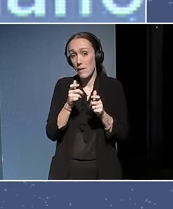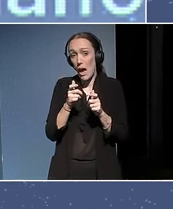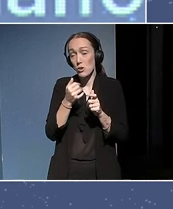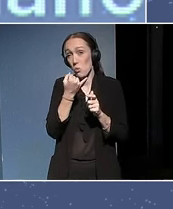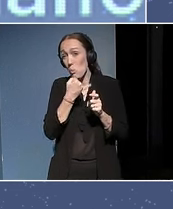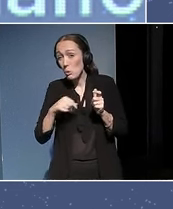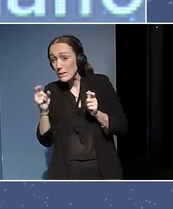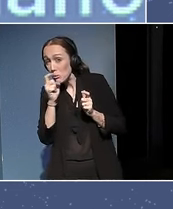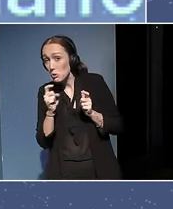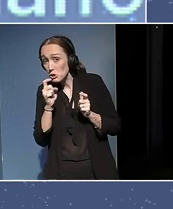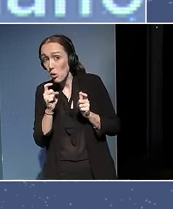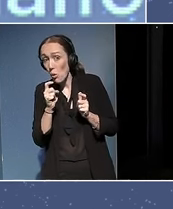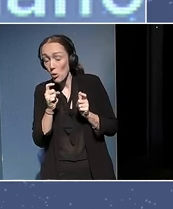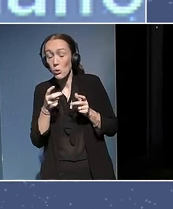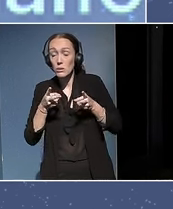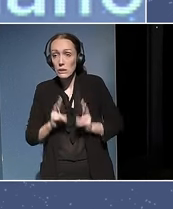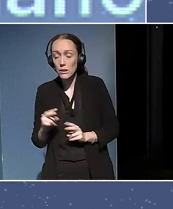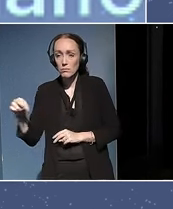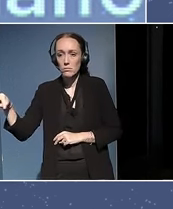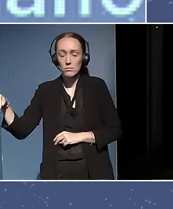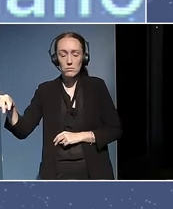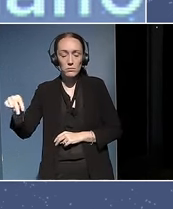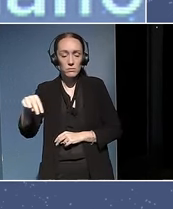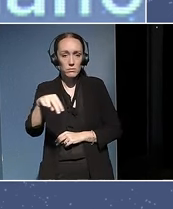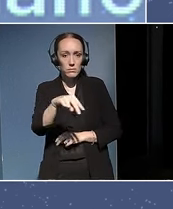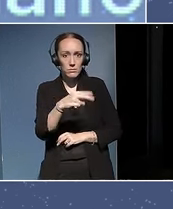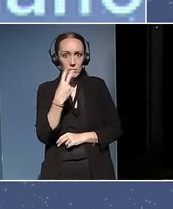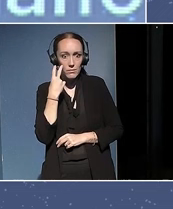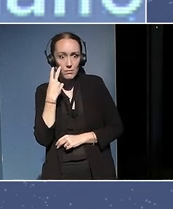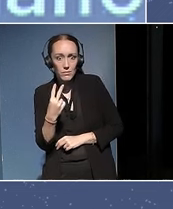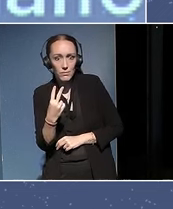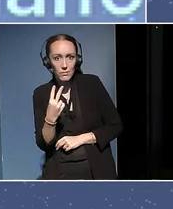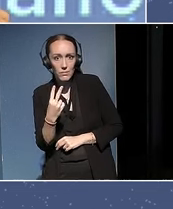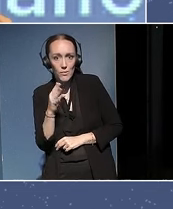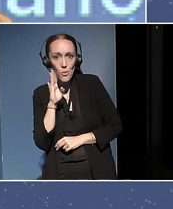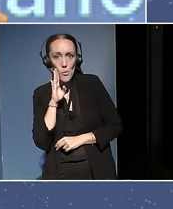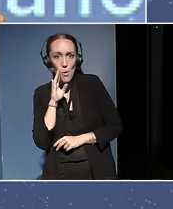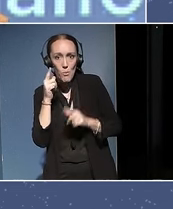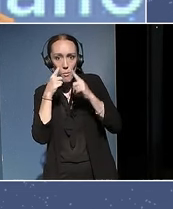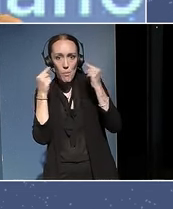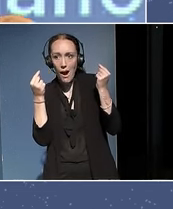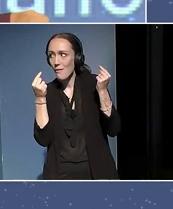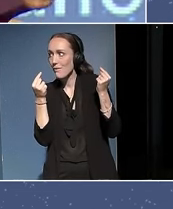tempo quell'uomo coi baffi ed è Eccolo qui lo